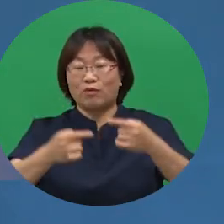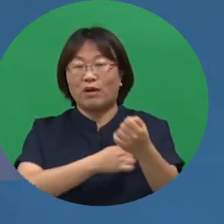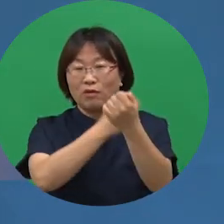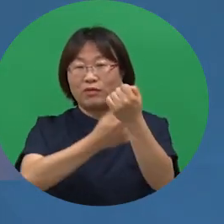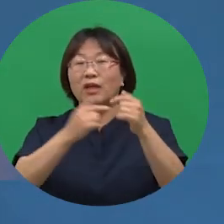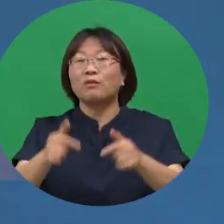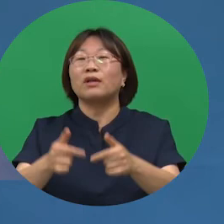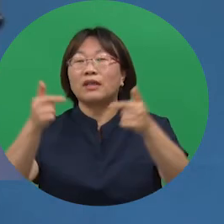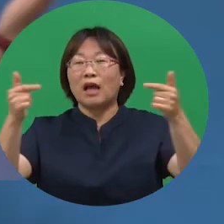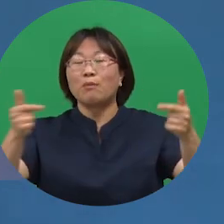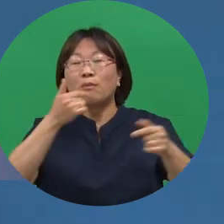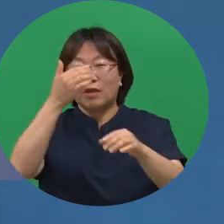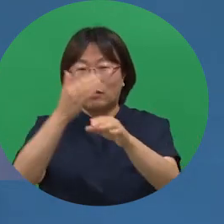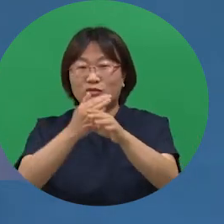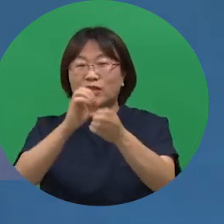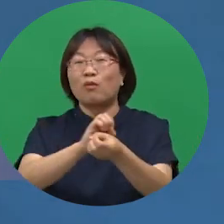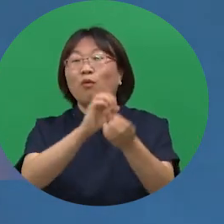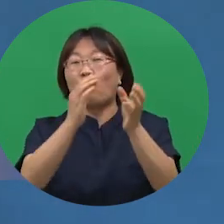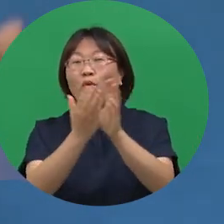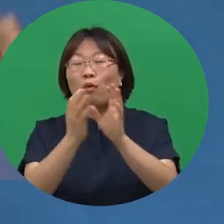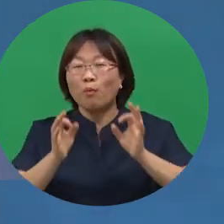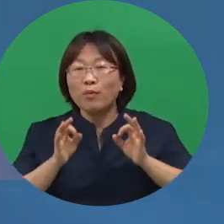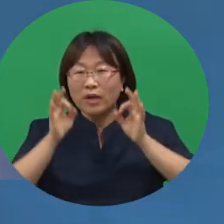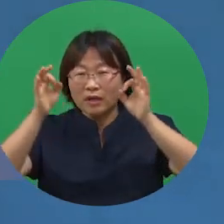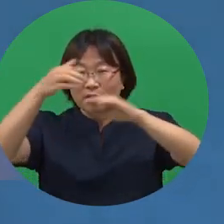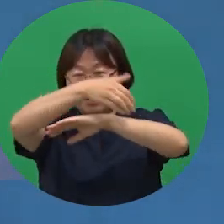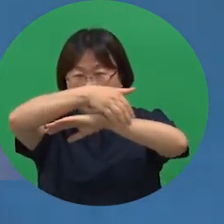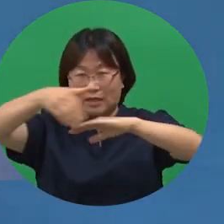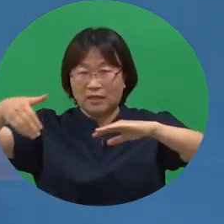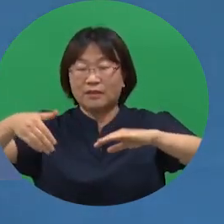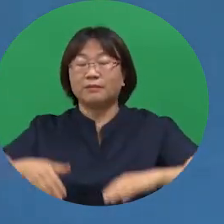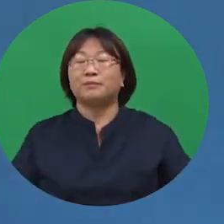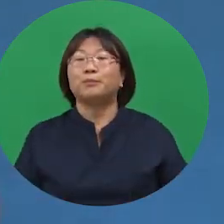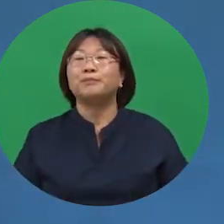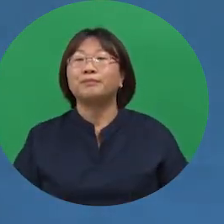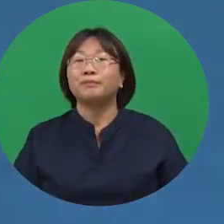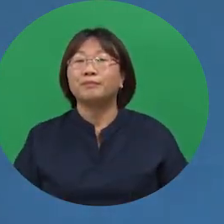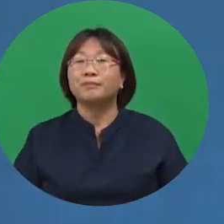민주주의의 꽃을 활짝 피울 수 있도록 최선을 다할 것입니다